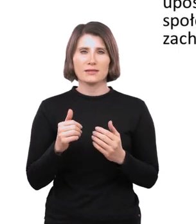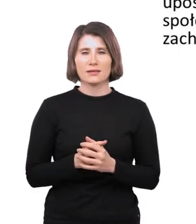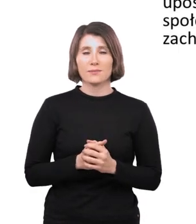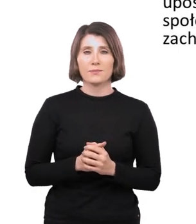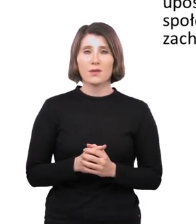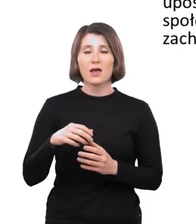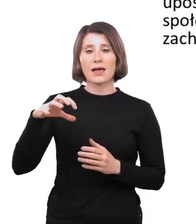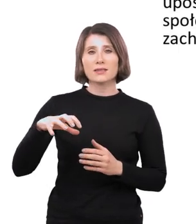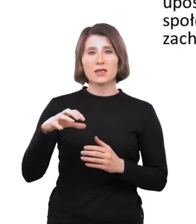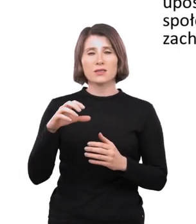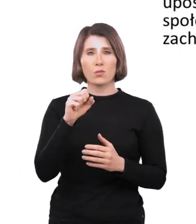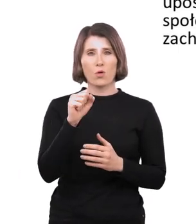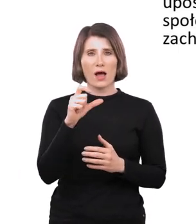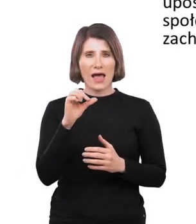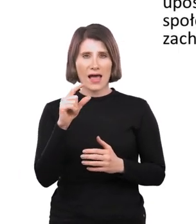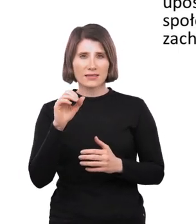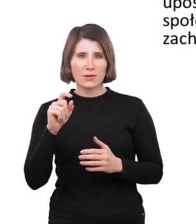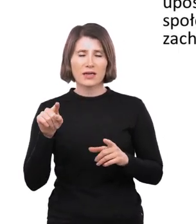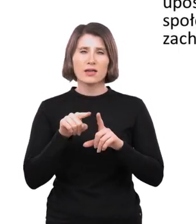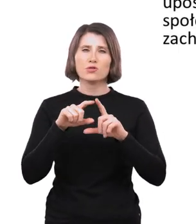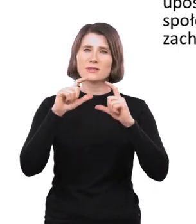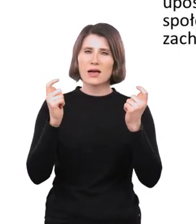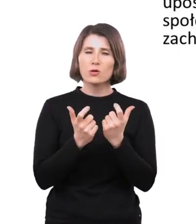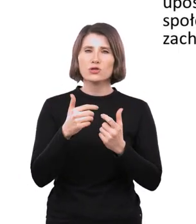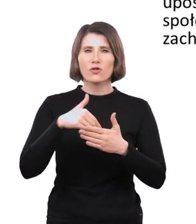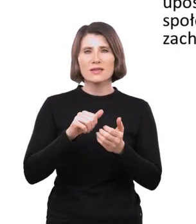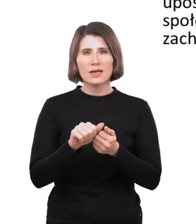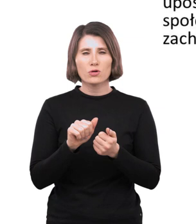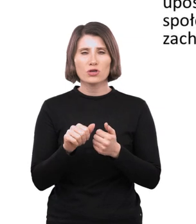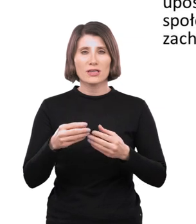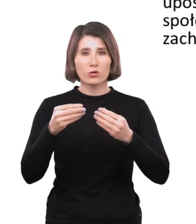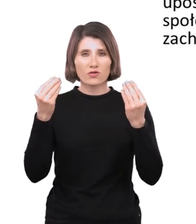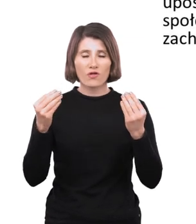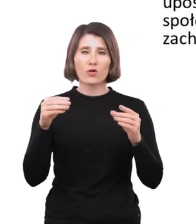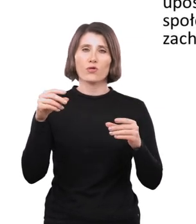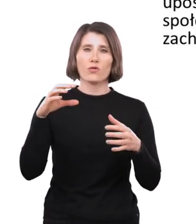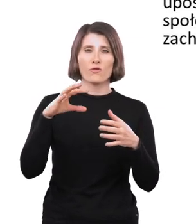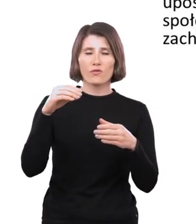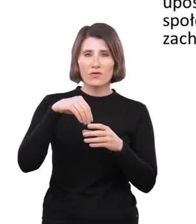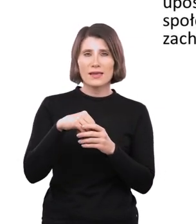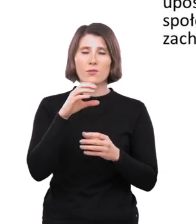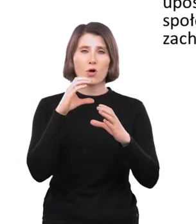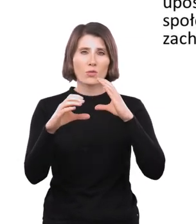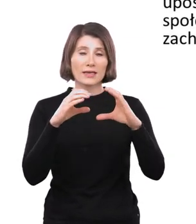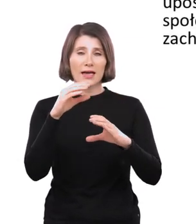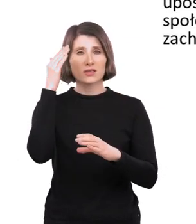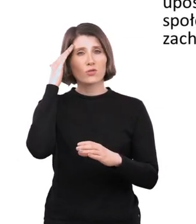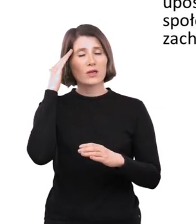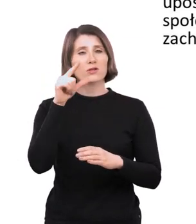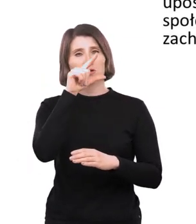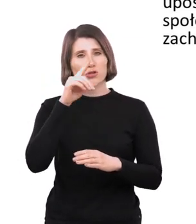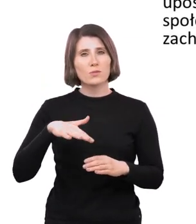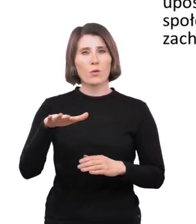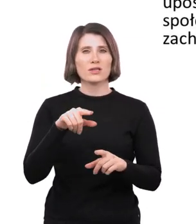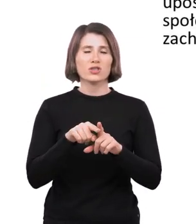Aspergera to całościowe zaburzenie rozwoju przy zaburzeniach w sferze komunikacji, umiejętności społecznych, sferze ruchowej,